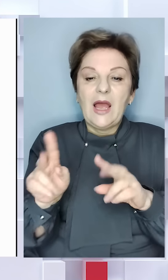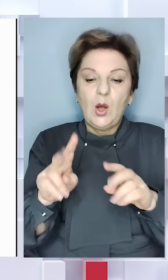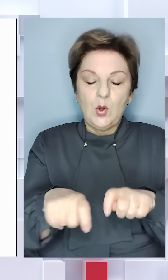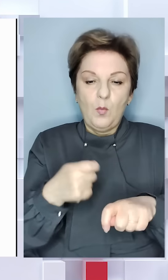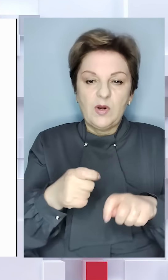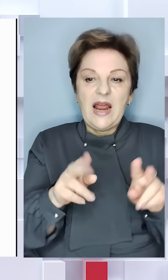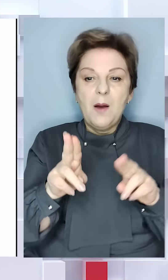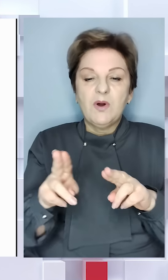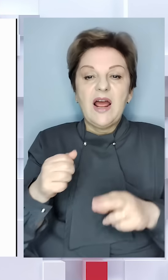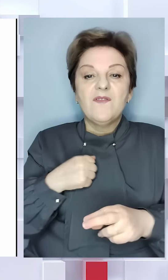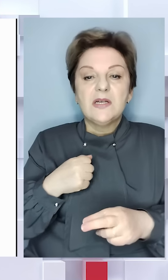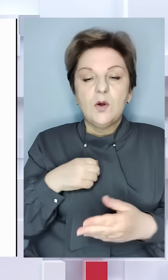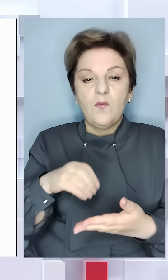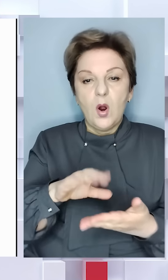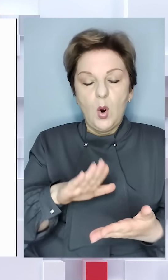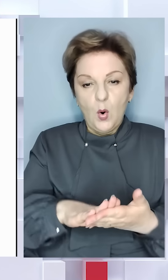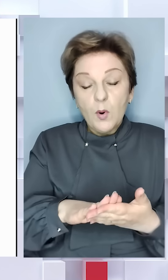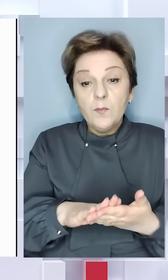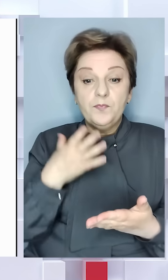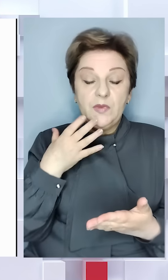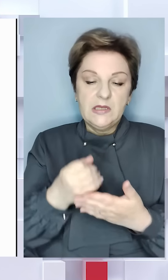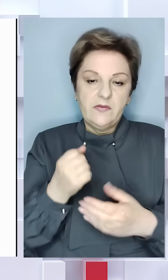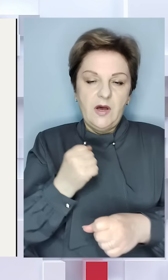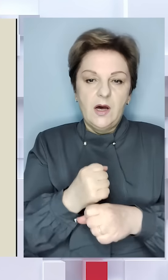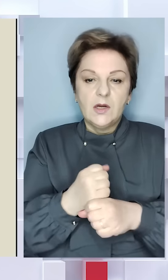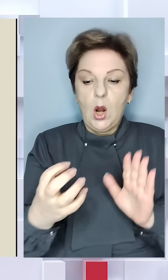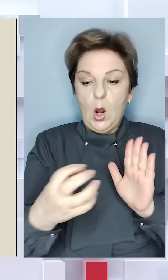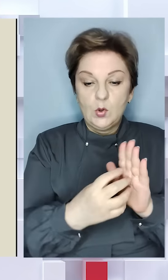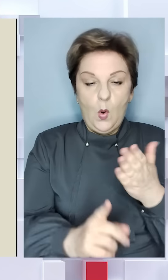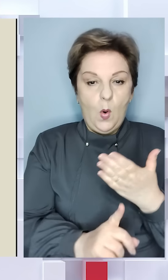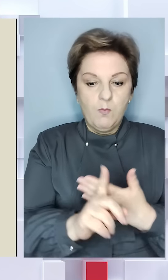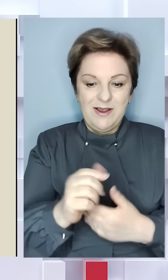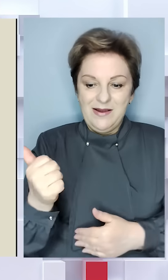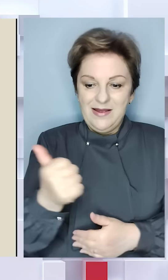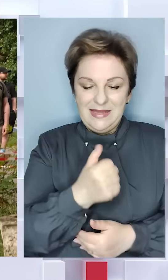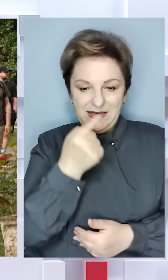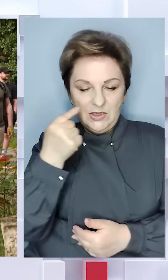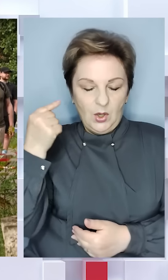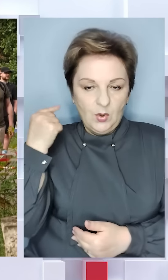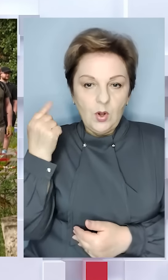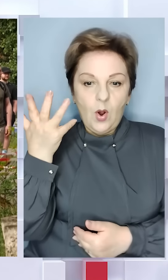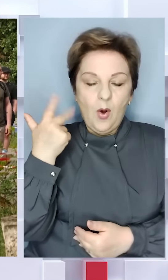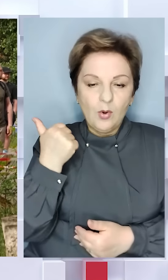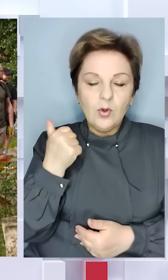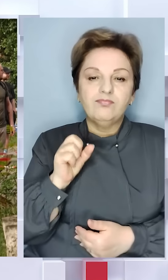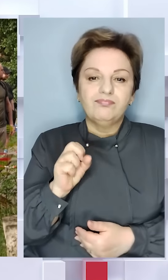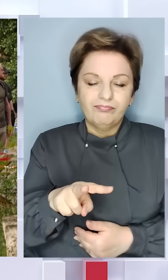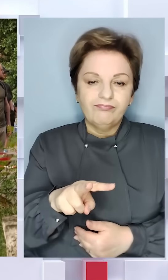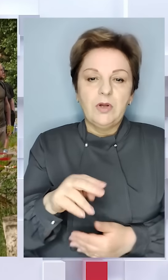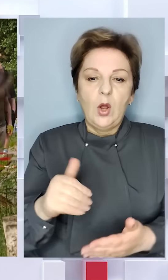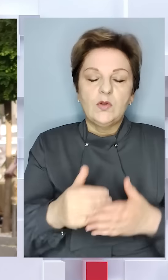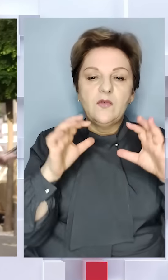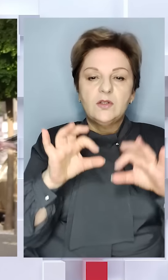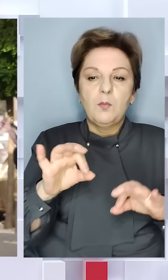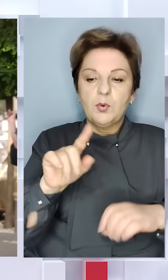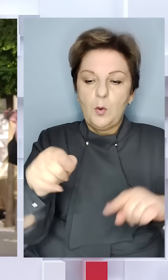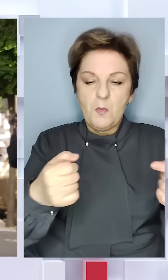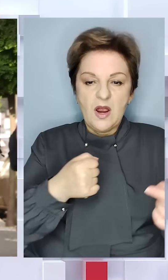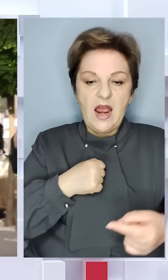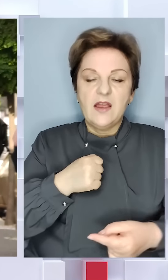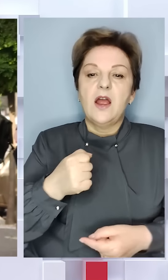порушив правила військового обліку. Свою роботу додаток почав майже тиждень тому, коли набув чинності новий закон про